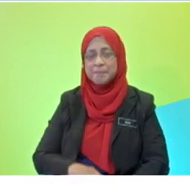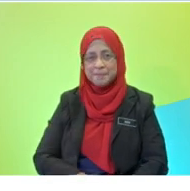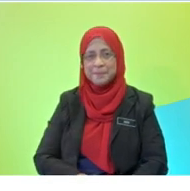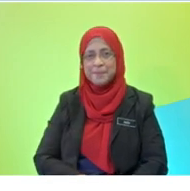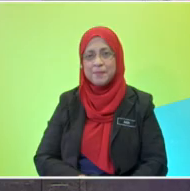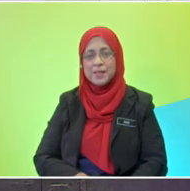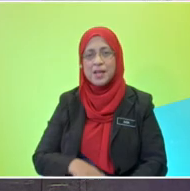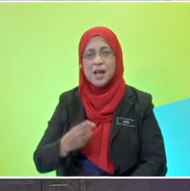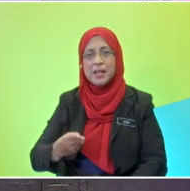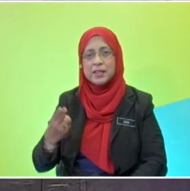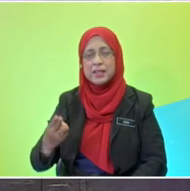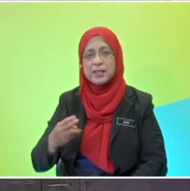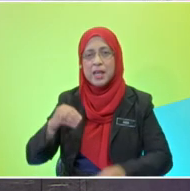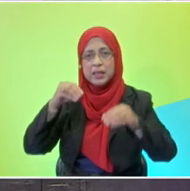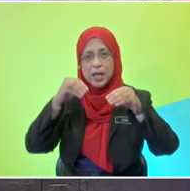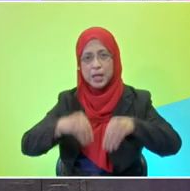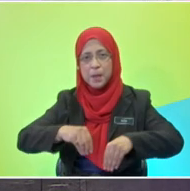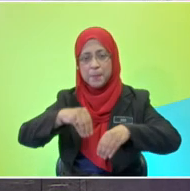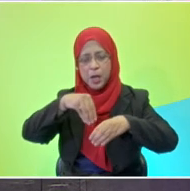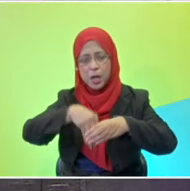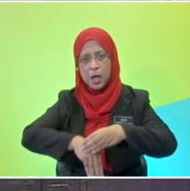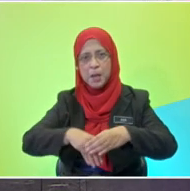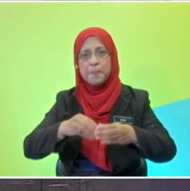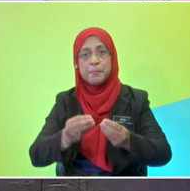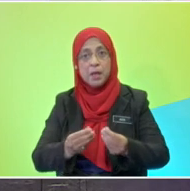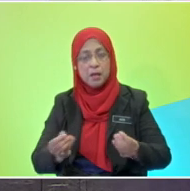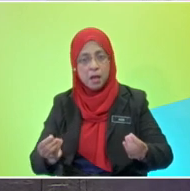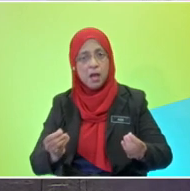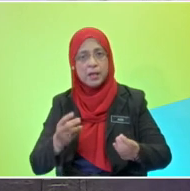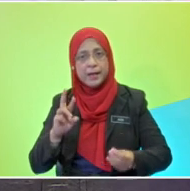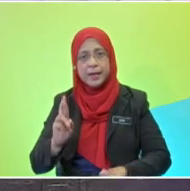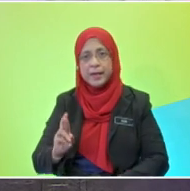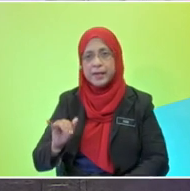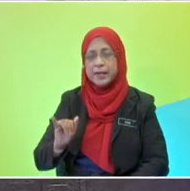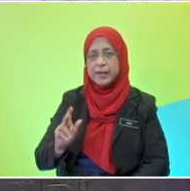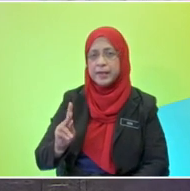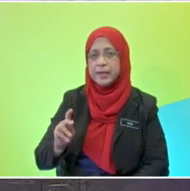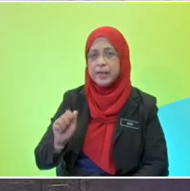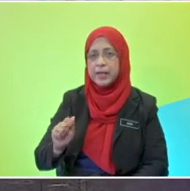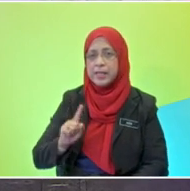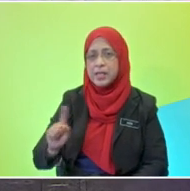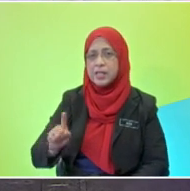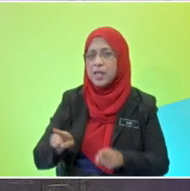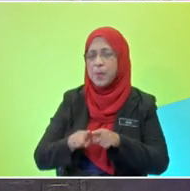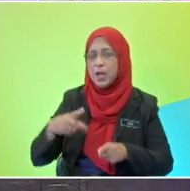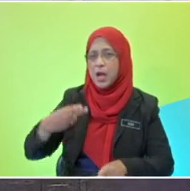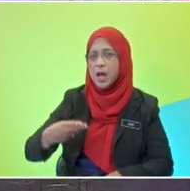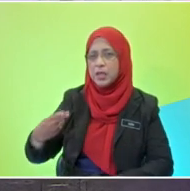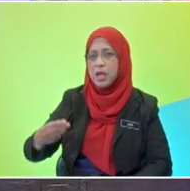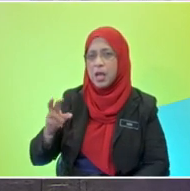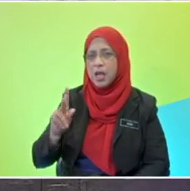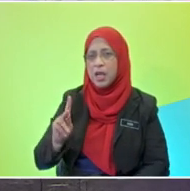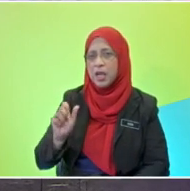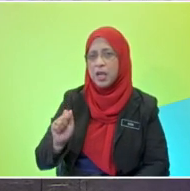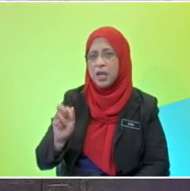masuk rikas Oke mungkin masuk salah ya Oke sedikit lagi yang terakhir kita penuhkan jadwal berikut